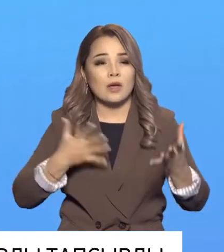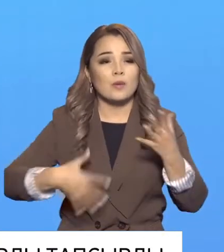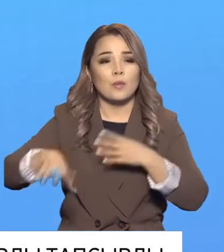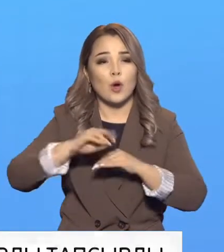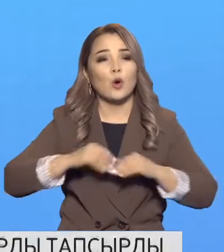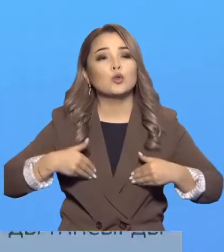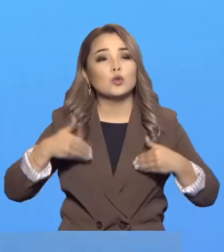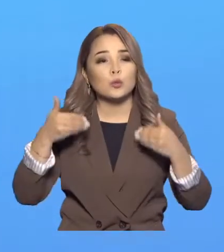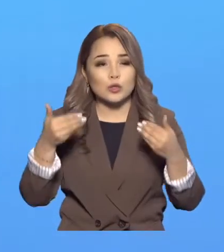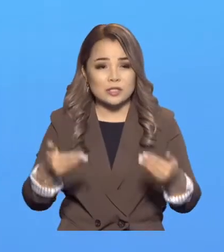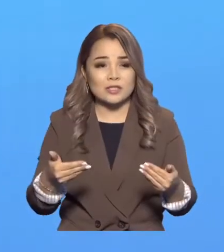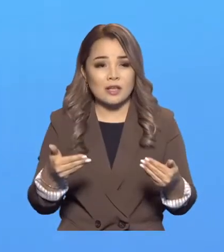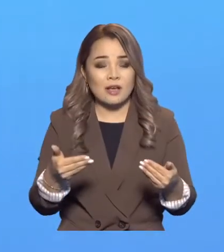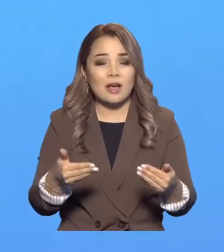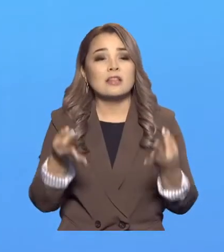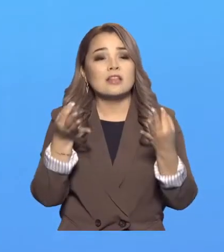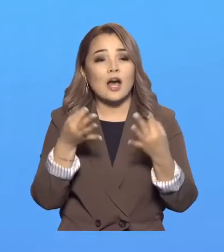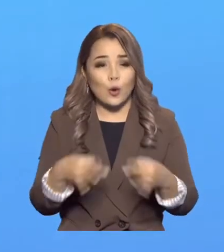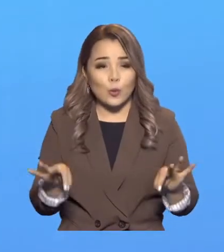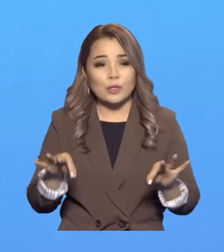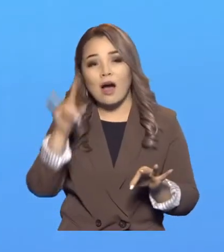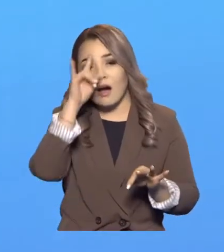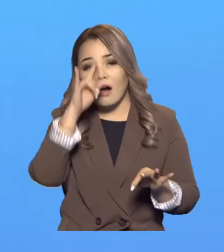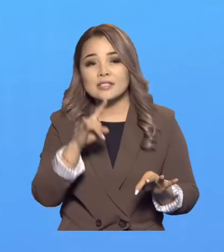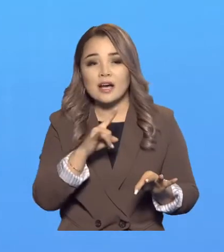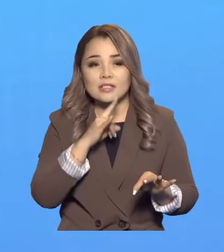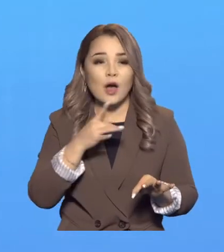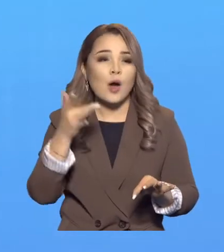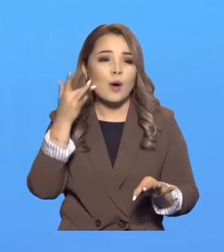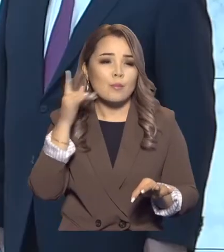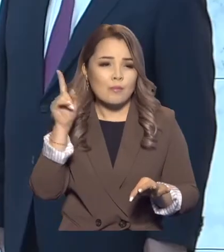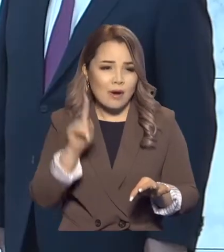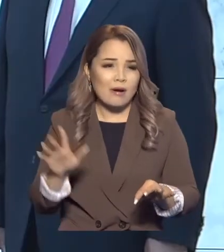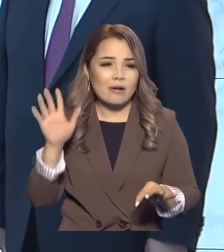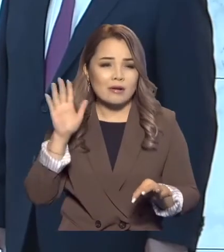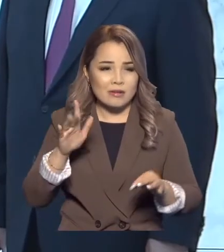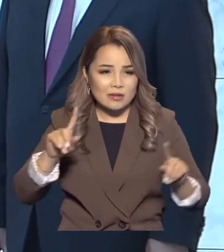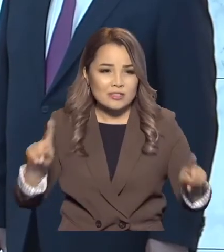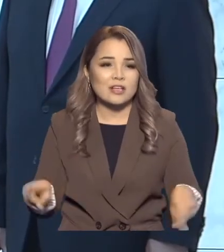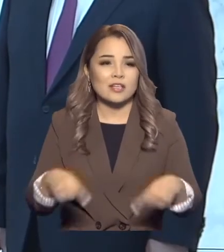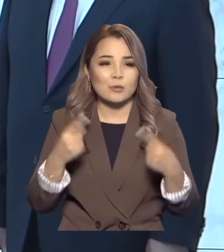бәрімізге құтты болсын. Тәуелсіз Қазақстанымыз мәңгілік жасай берсін.